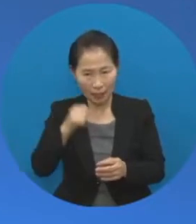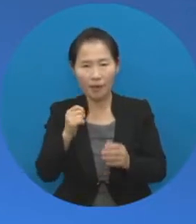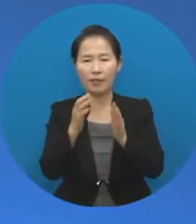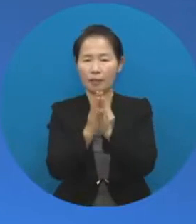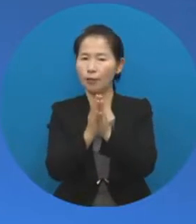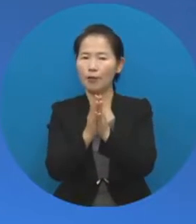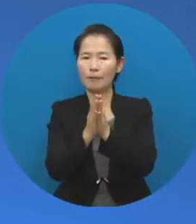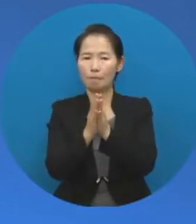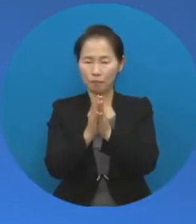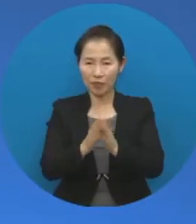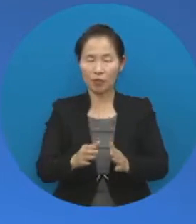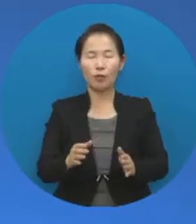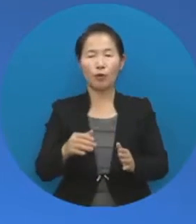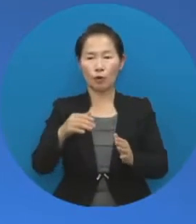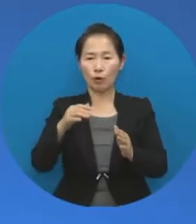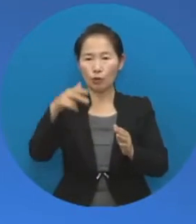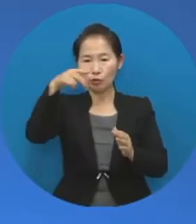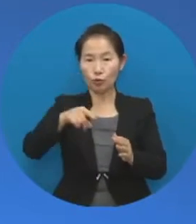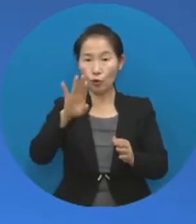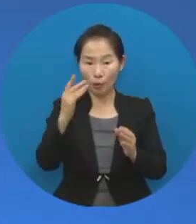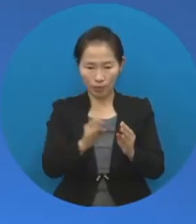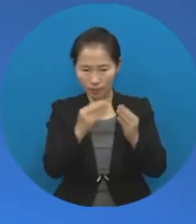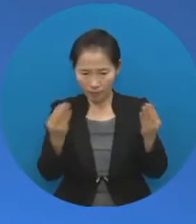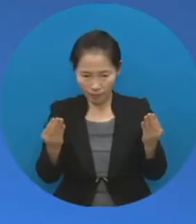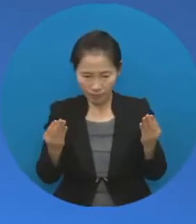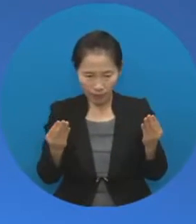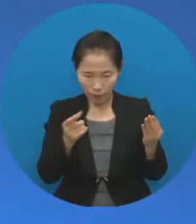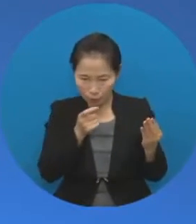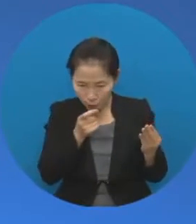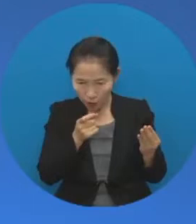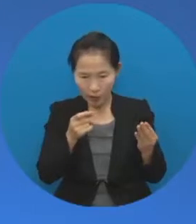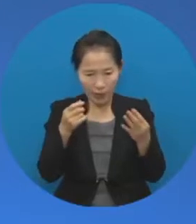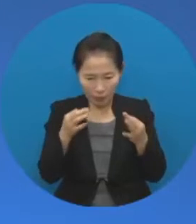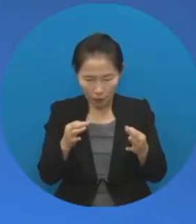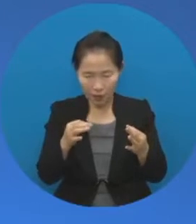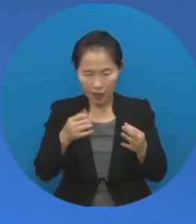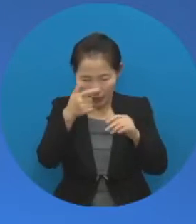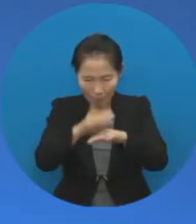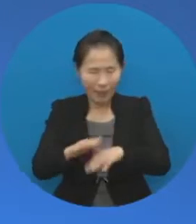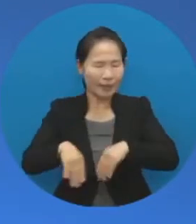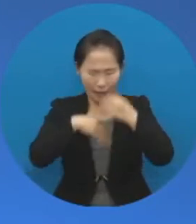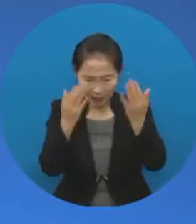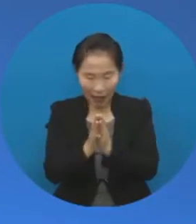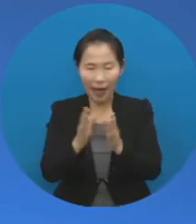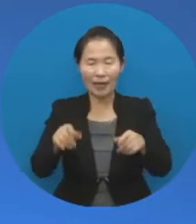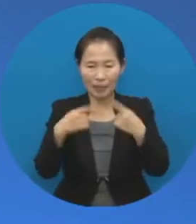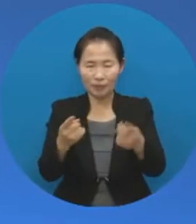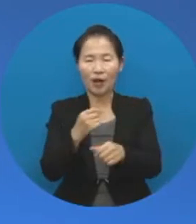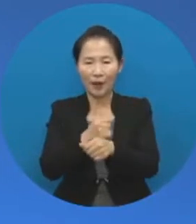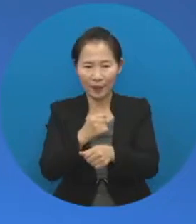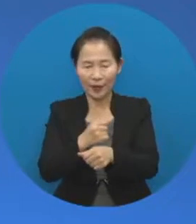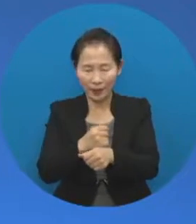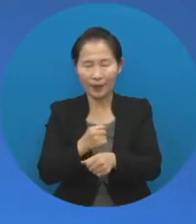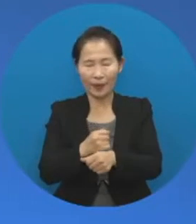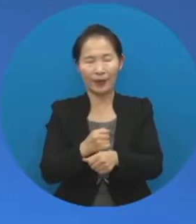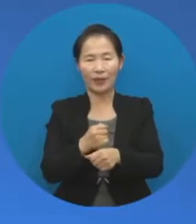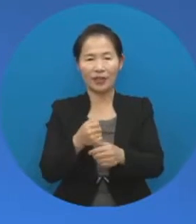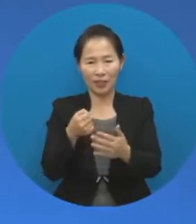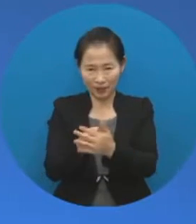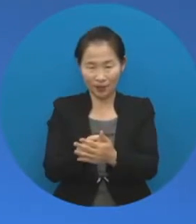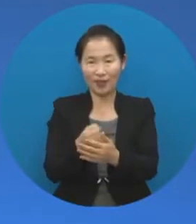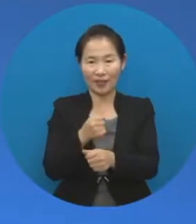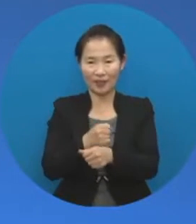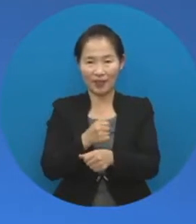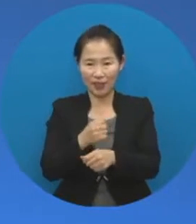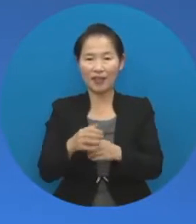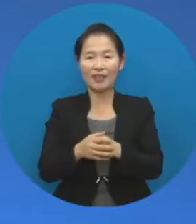펼치고 모든 예배를 드려야겠다. 사실 그의 나라와 그의 의를 구하는 삶이 뭔지 몰라서 그렇게 했던 거예요. 그래서